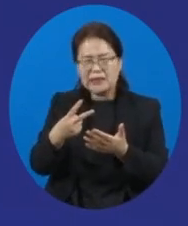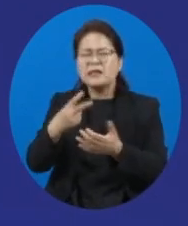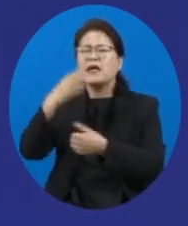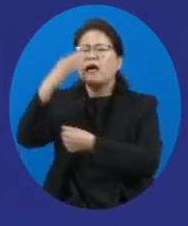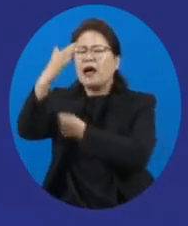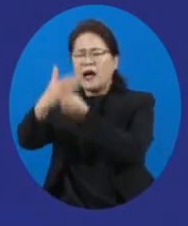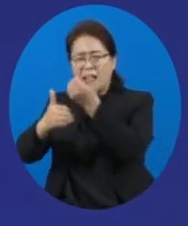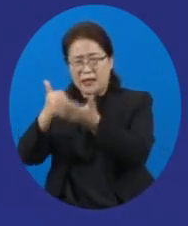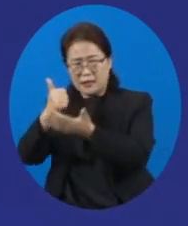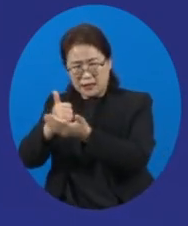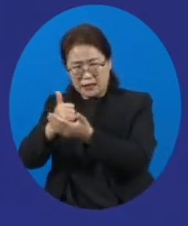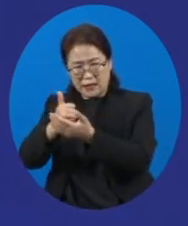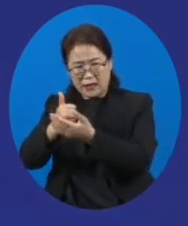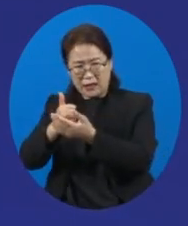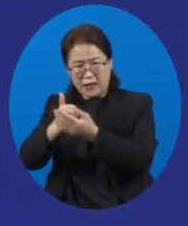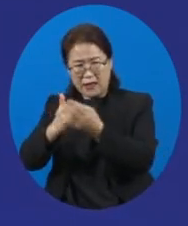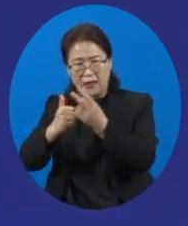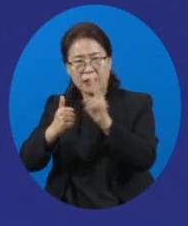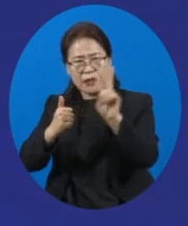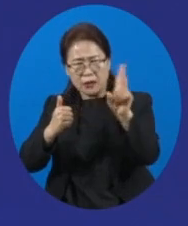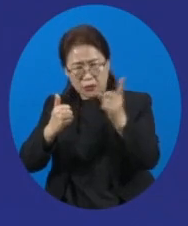내게로 돌아오라는 것입니다.